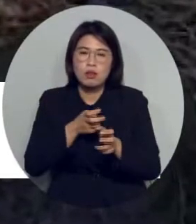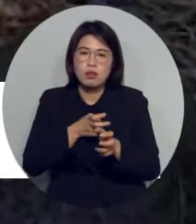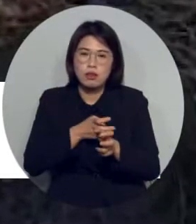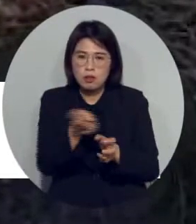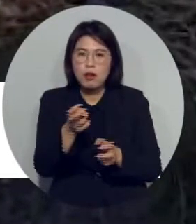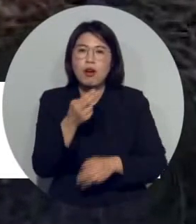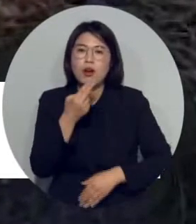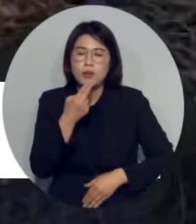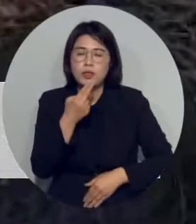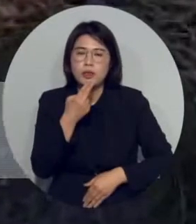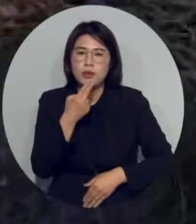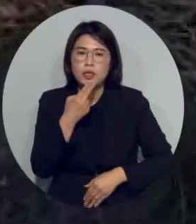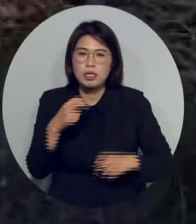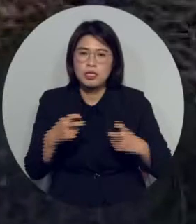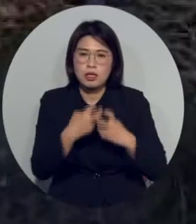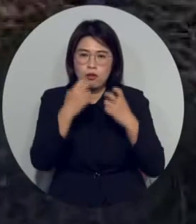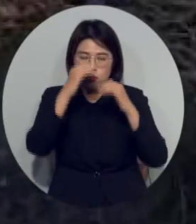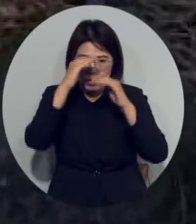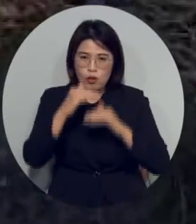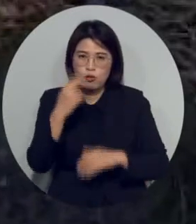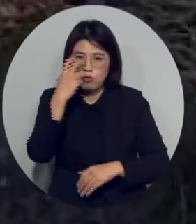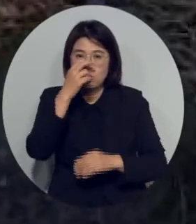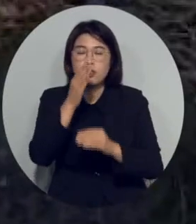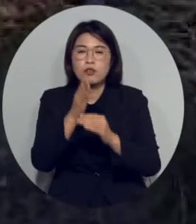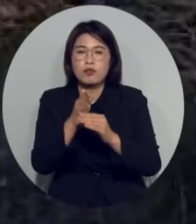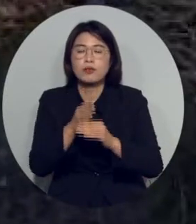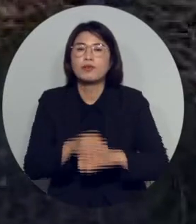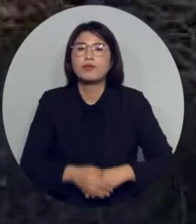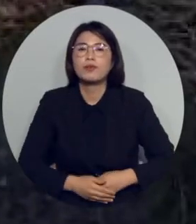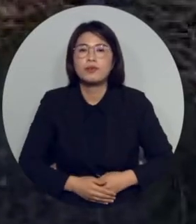경찰은 정확한 사고 경위를 조사하고 있습니다